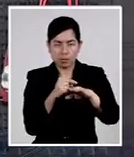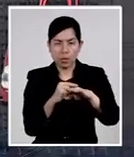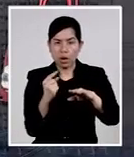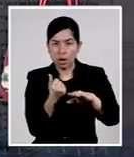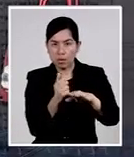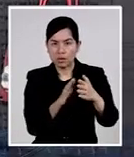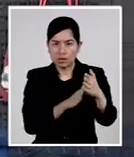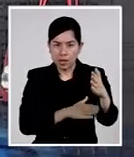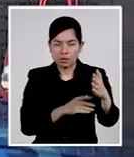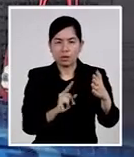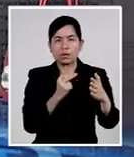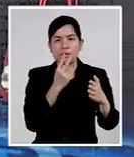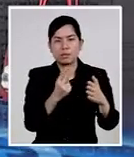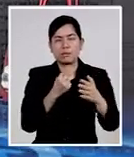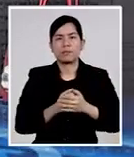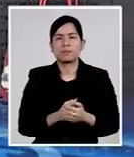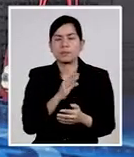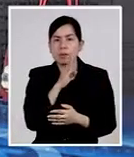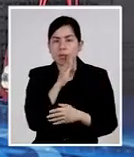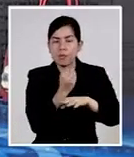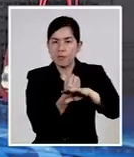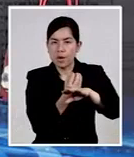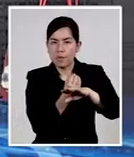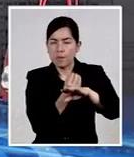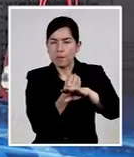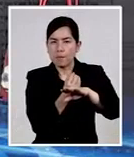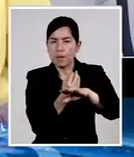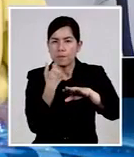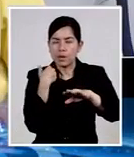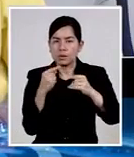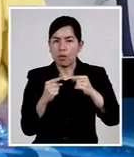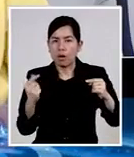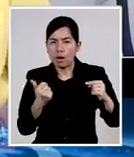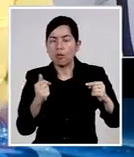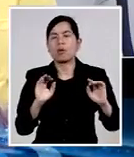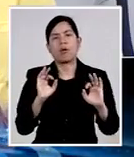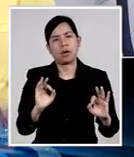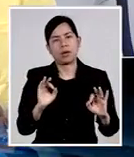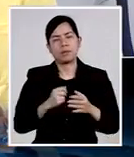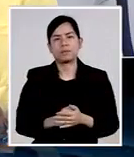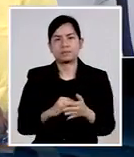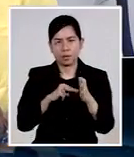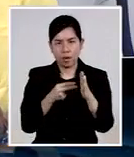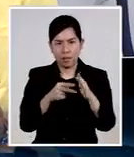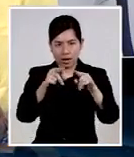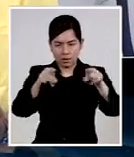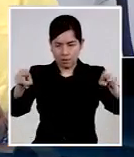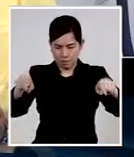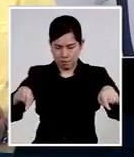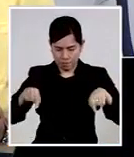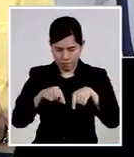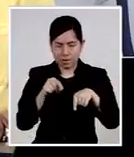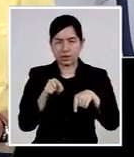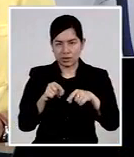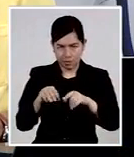การเทสบอร์ดอันดับแรกไฟกระพริบเร็วขึ้นสรุปว่าตัวบอร์ดพร้อมใช้งานนะครับ